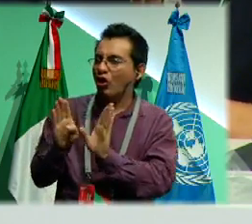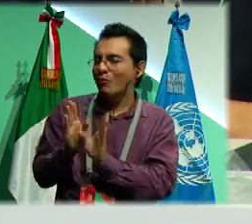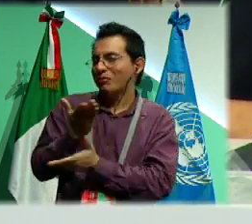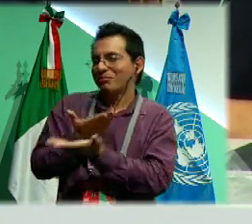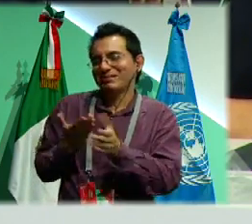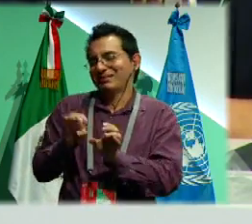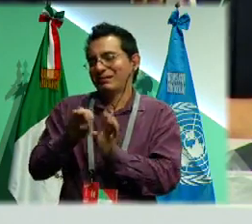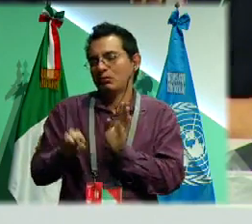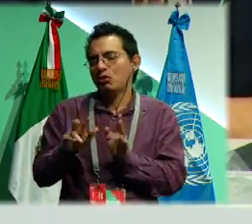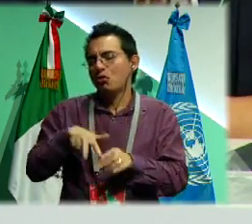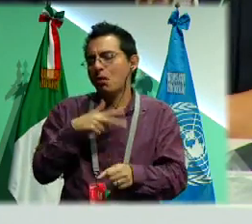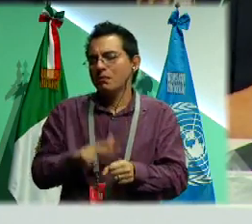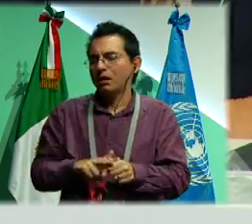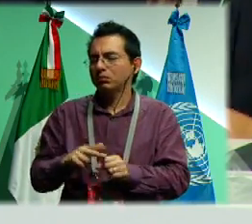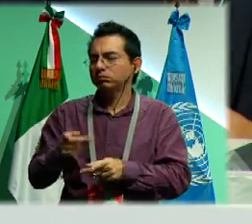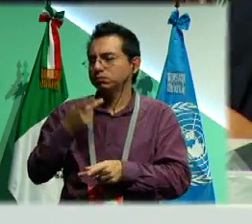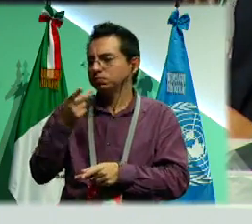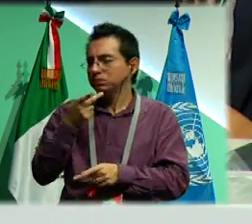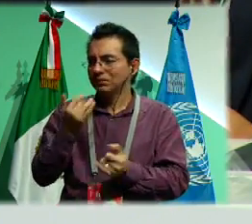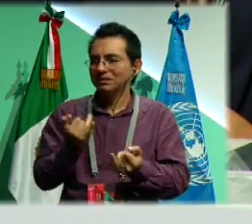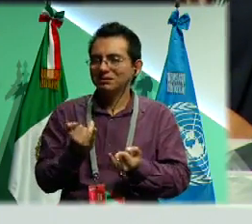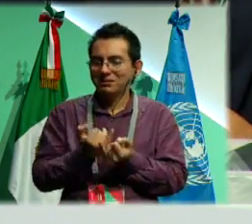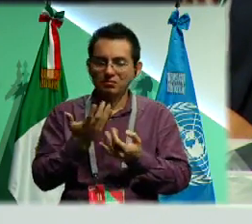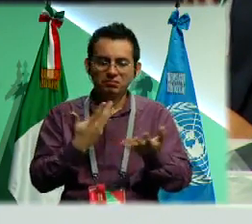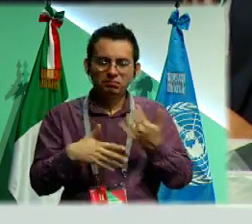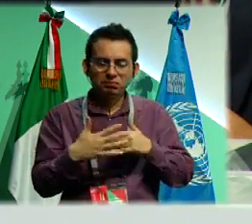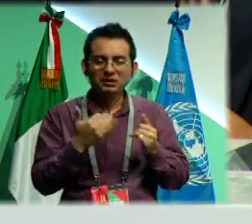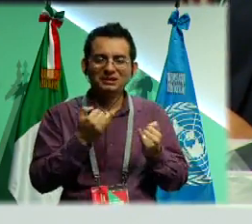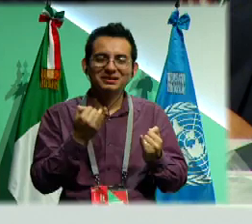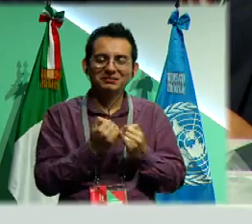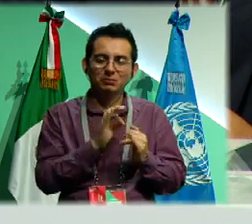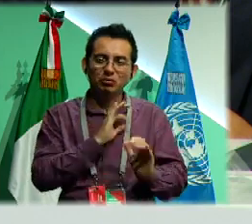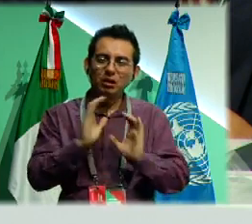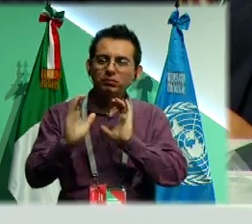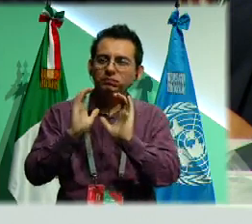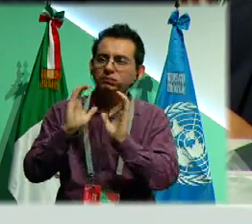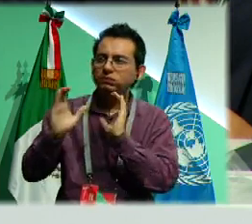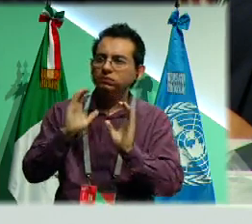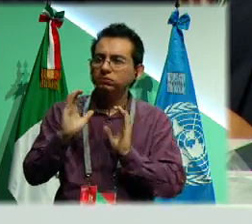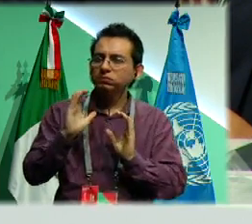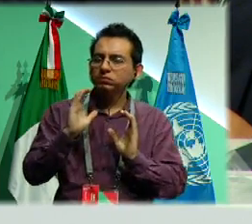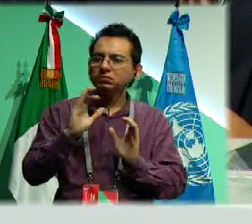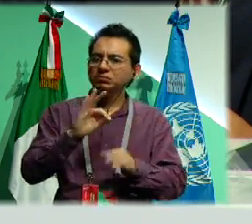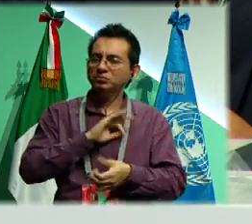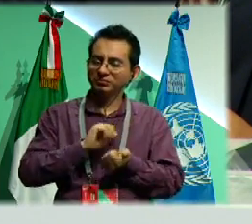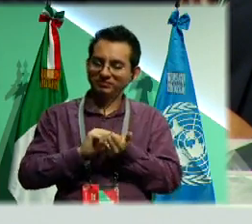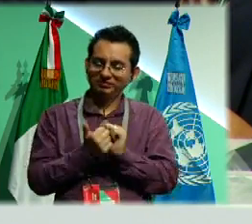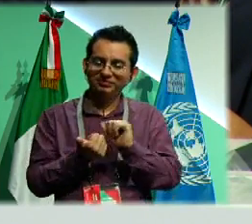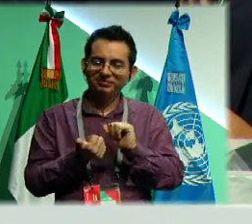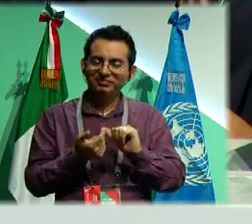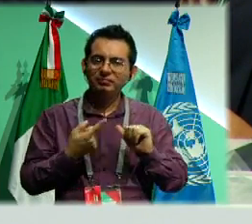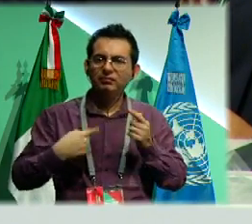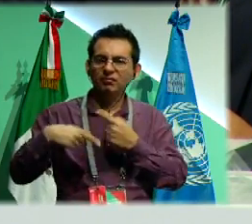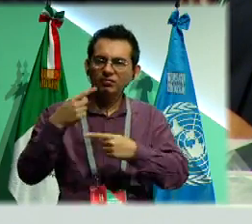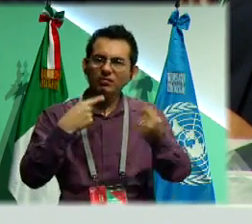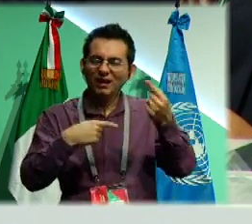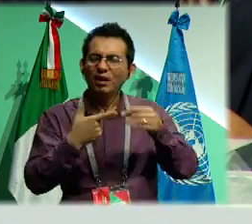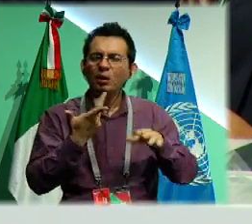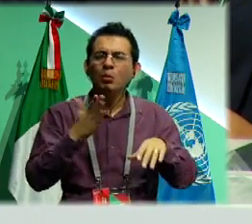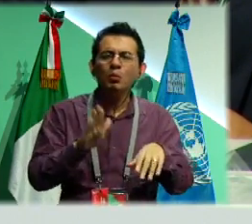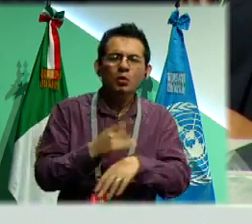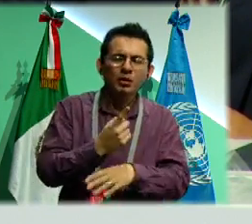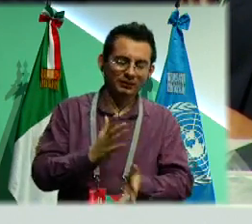normal lorsqu'ils décidaient de se lancer dans une négociation commerciale. Pourquoi ? Parce que l'intérêt impliqué par